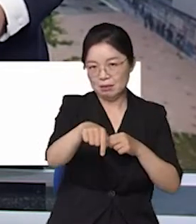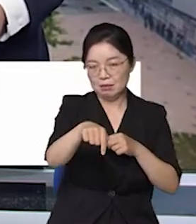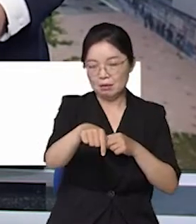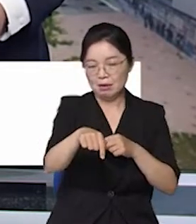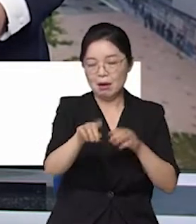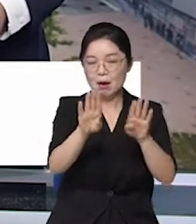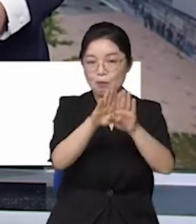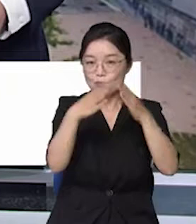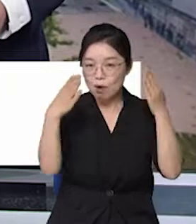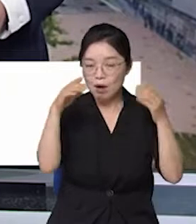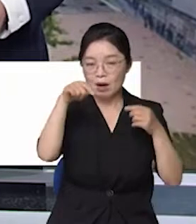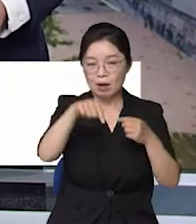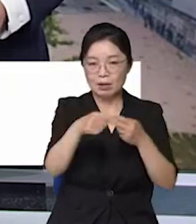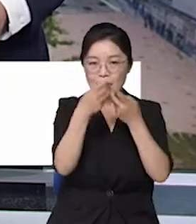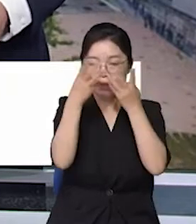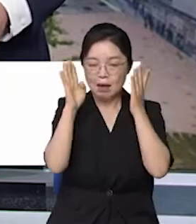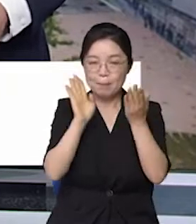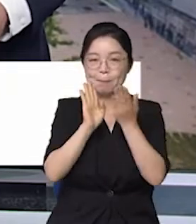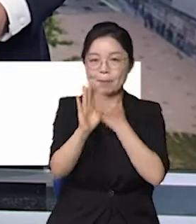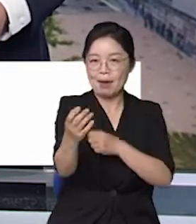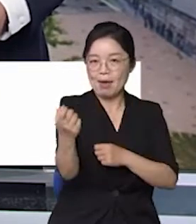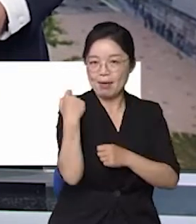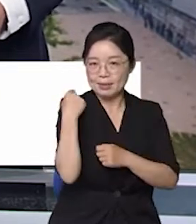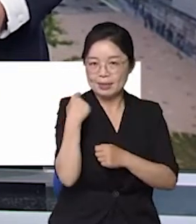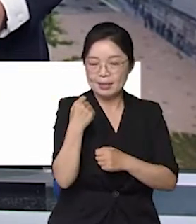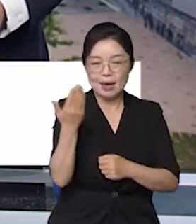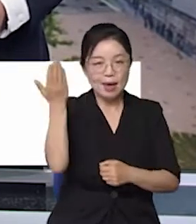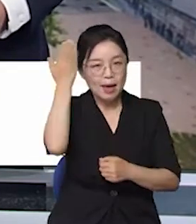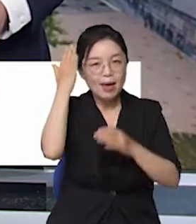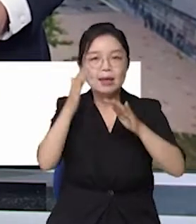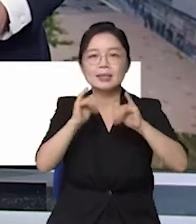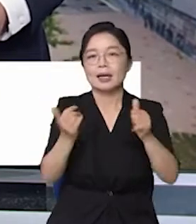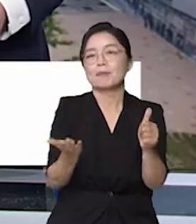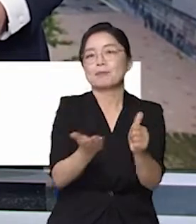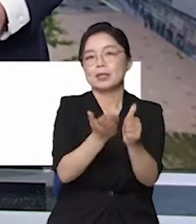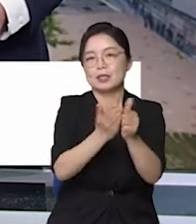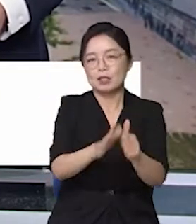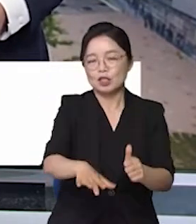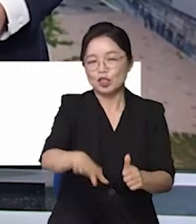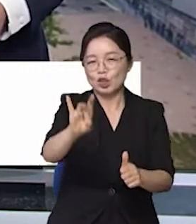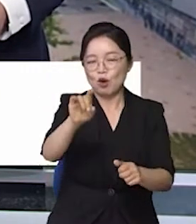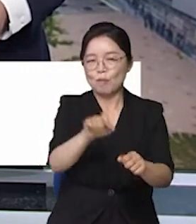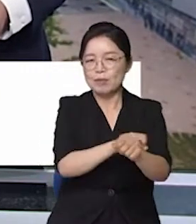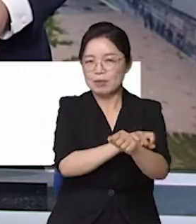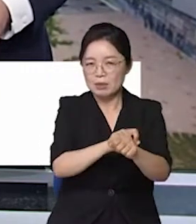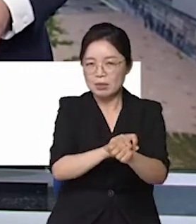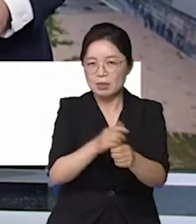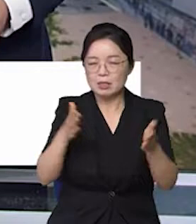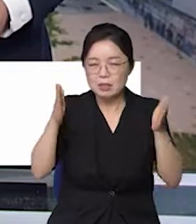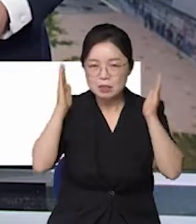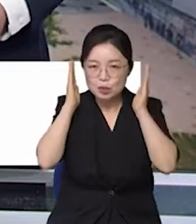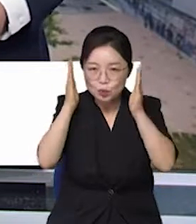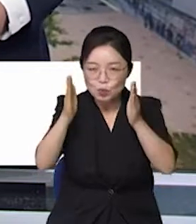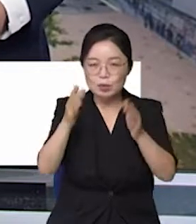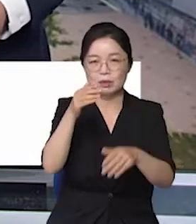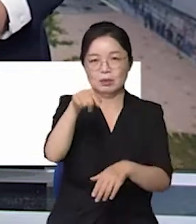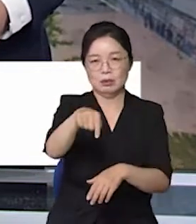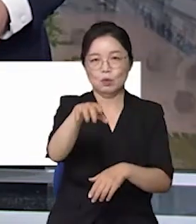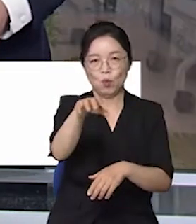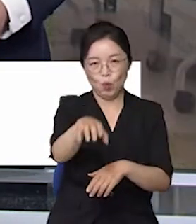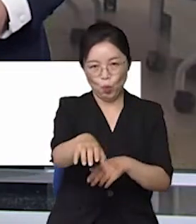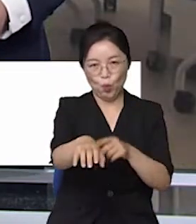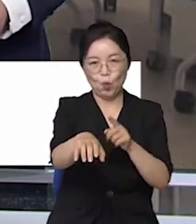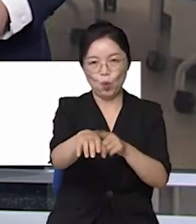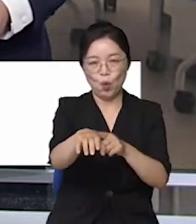개교한 한국에너지공과대학은 미래 에너지 분야의 인재를 키워낼 세계 최초 에너지 특화대학으로 문을 열었습니다. 에너지